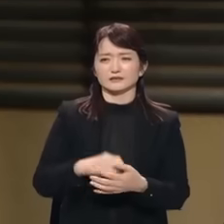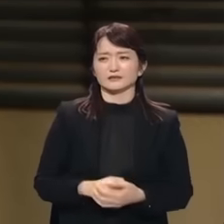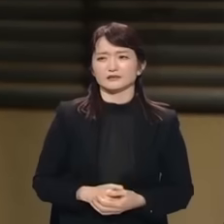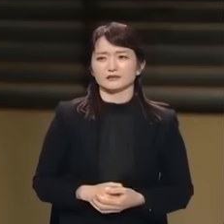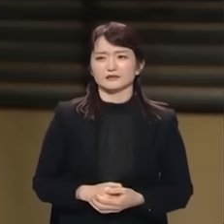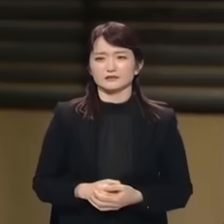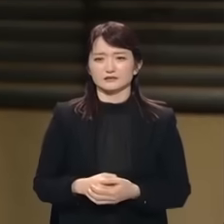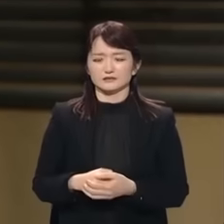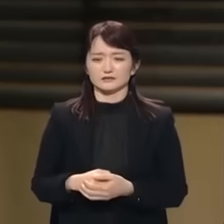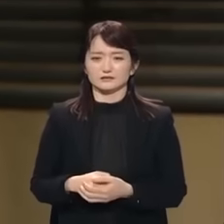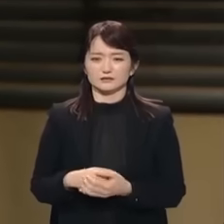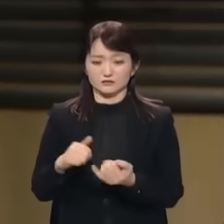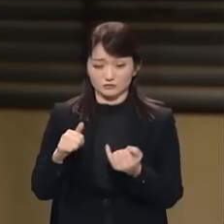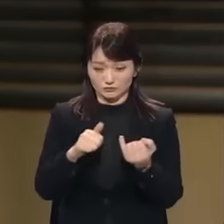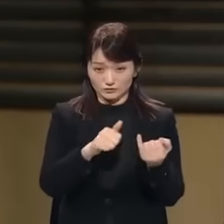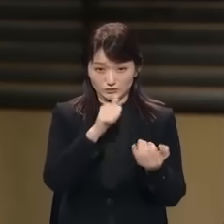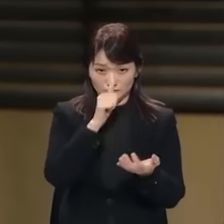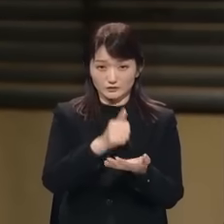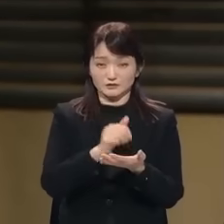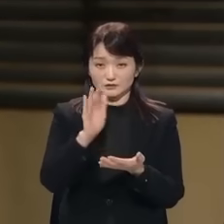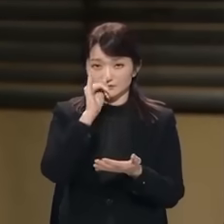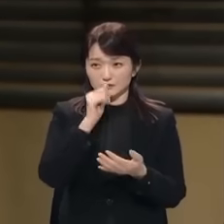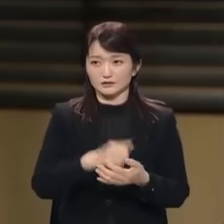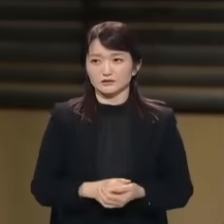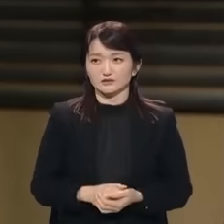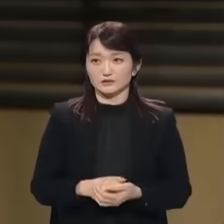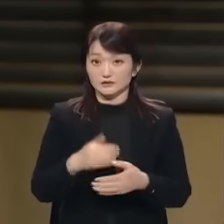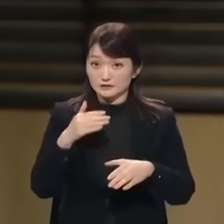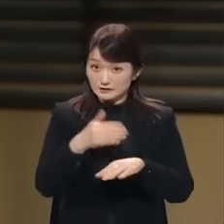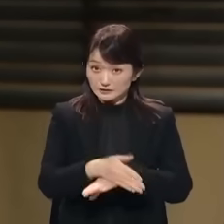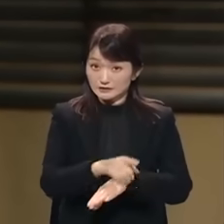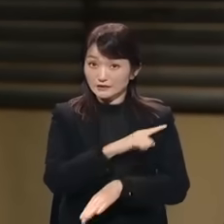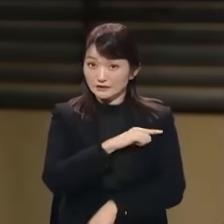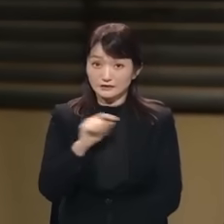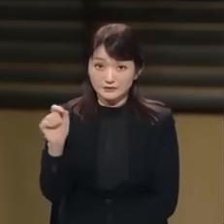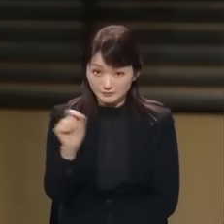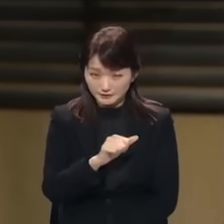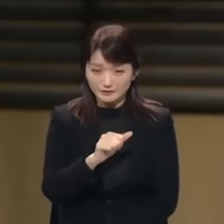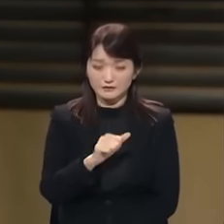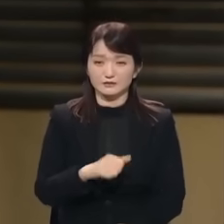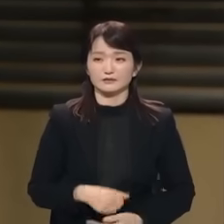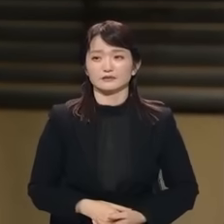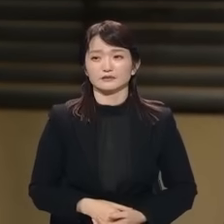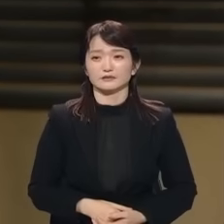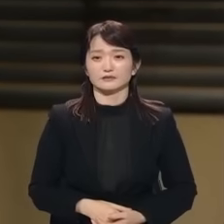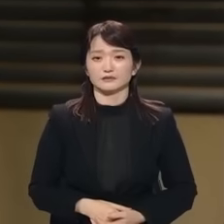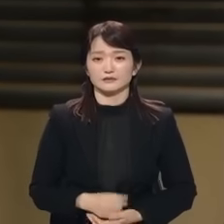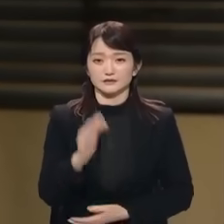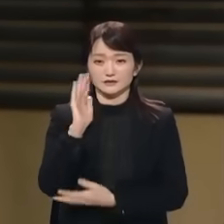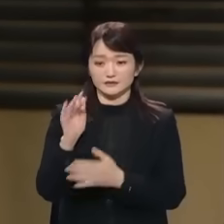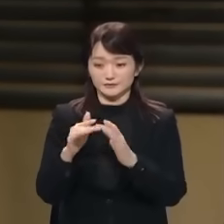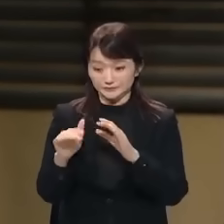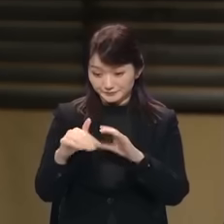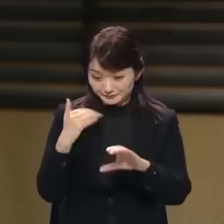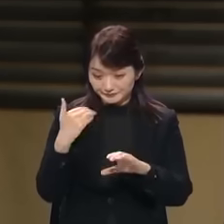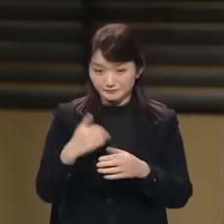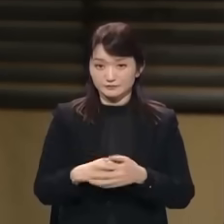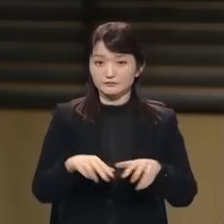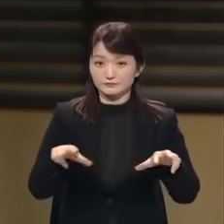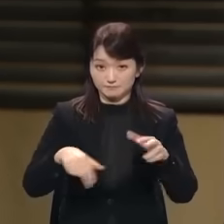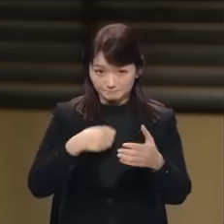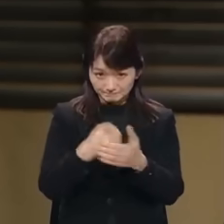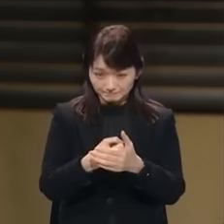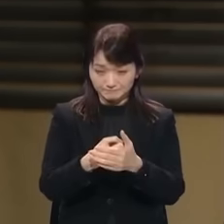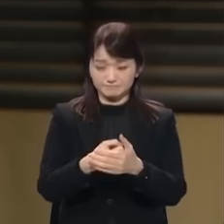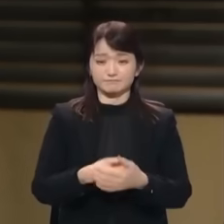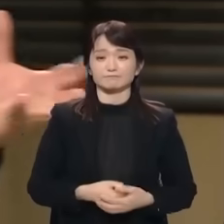될 수 있고요 저는 늦었다고 생각할 때 가장 빠르다고 생각이 듭니다 이제 이런 사연도 보내셨으니 지금 결단을